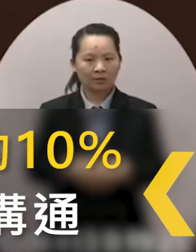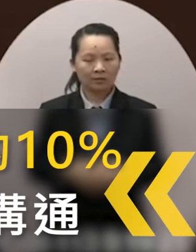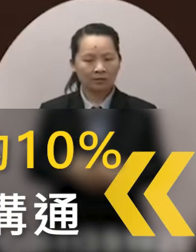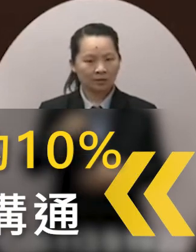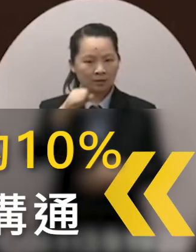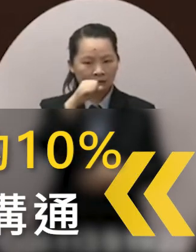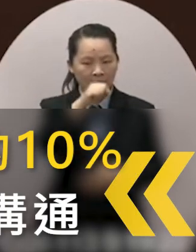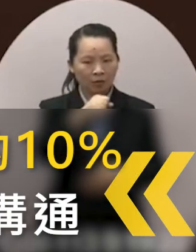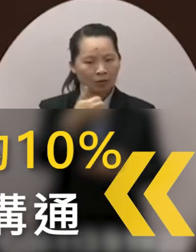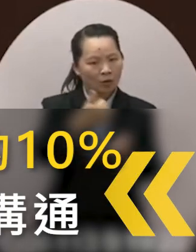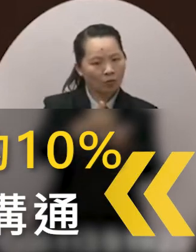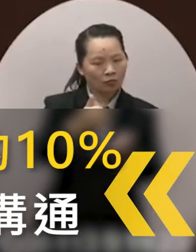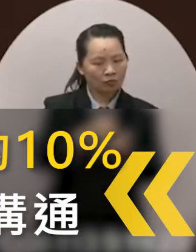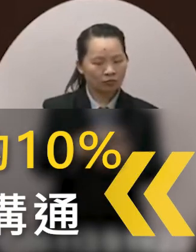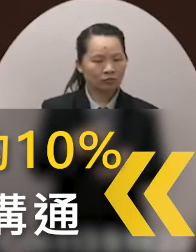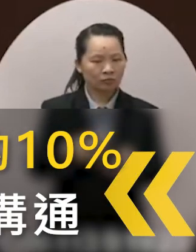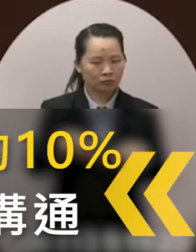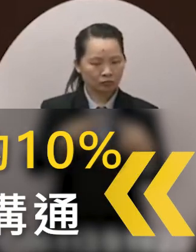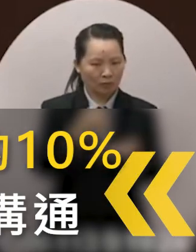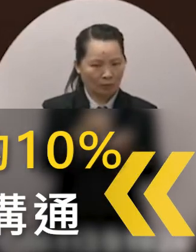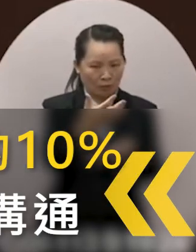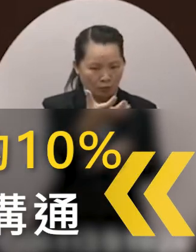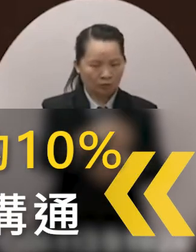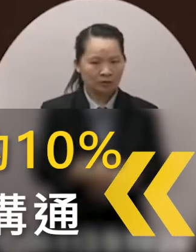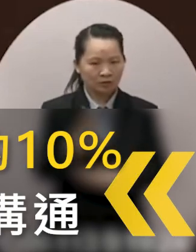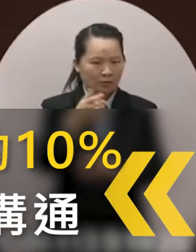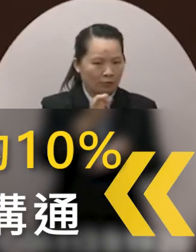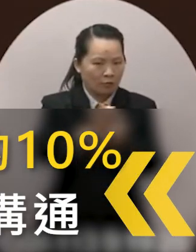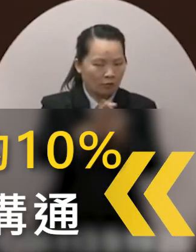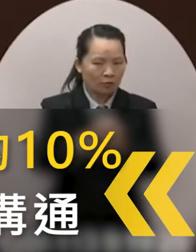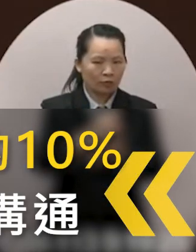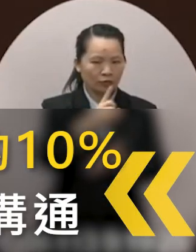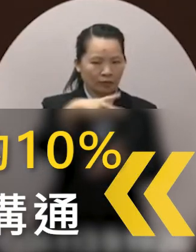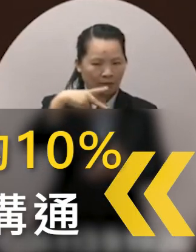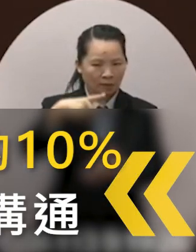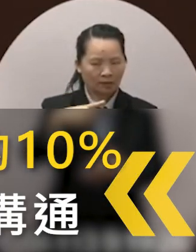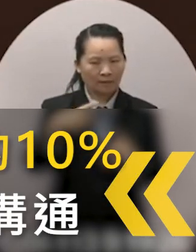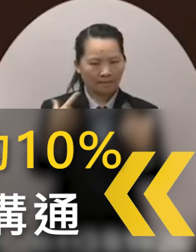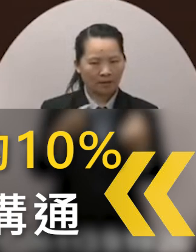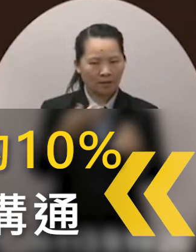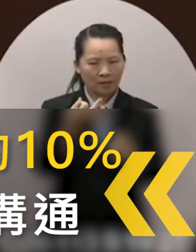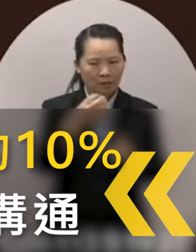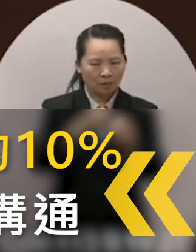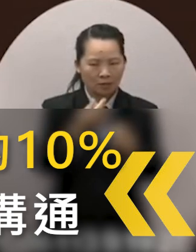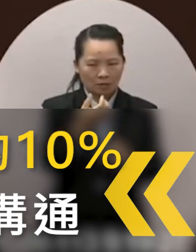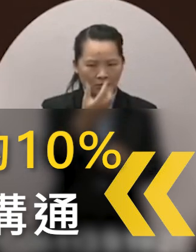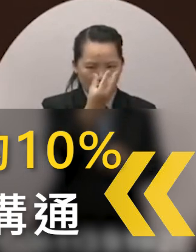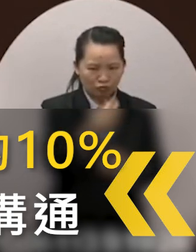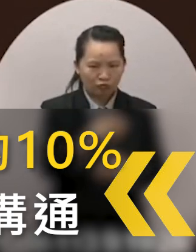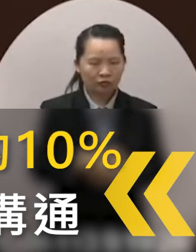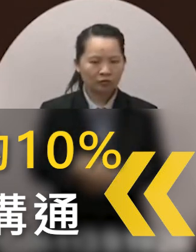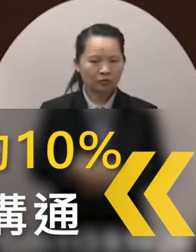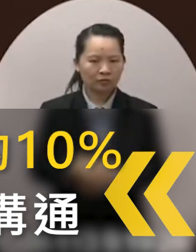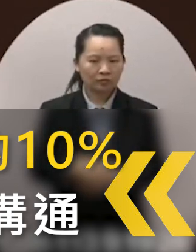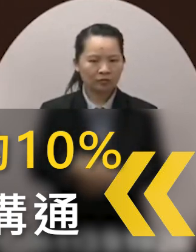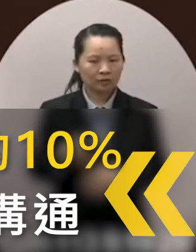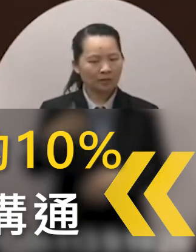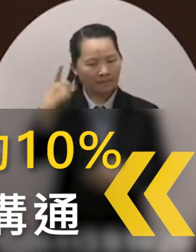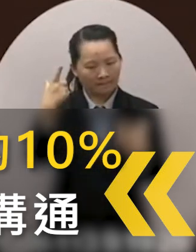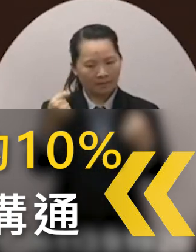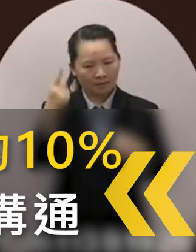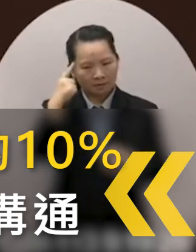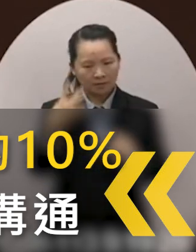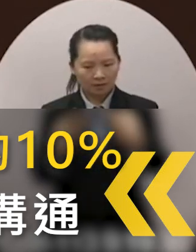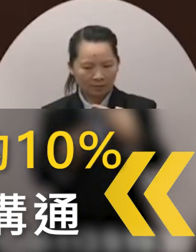台湾是出口导向的国家，政府的花费占 GDP 本来就极小，台湾跨党派的共识是